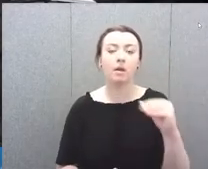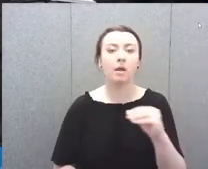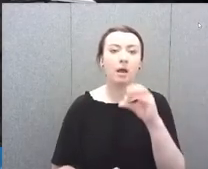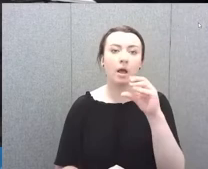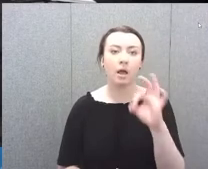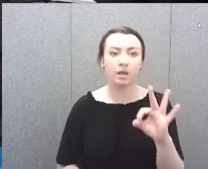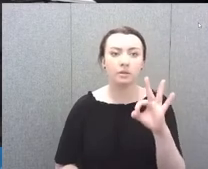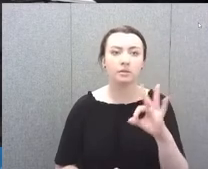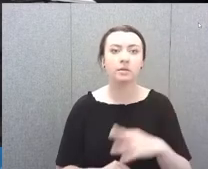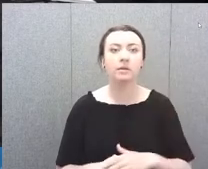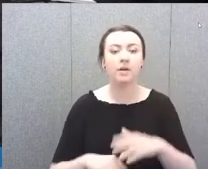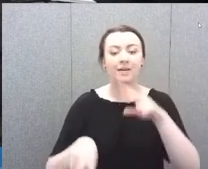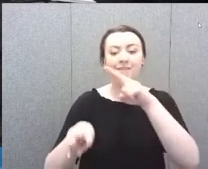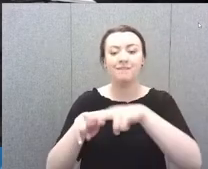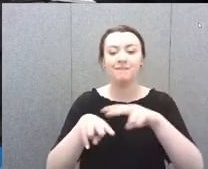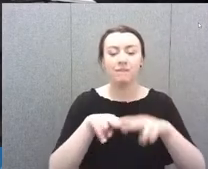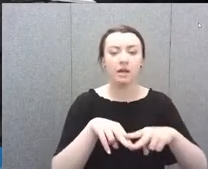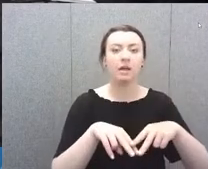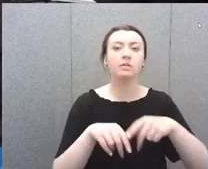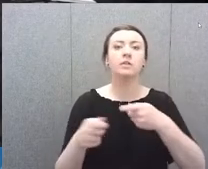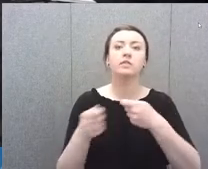власти.